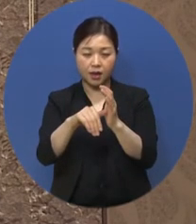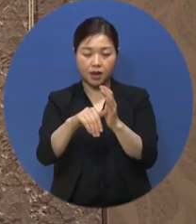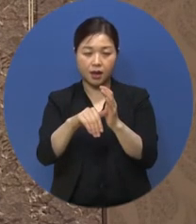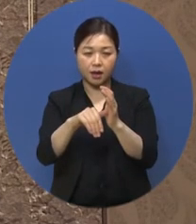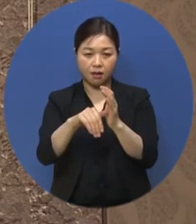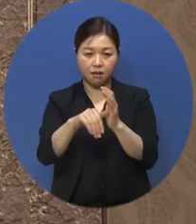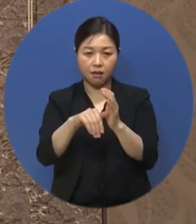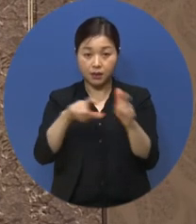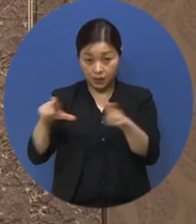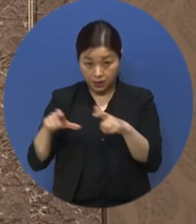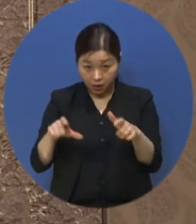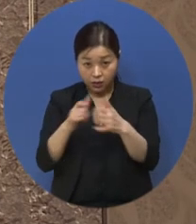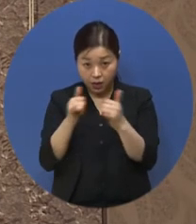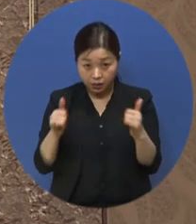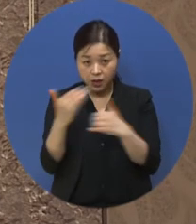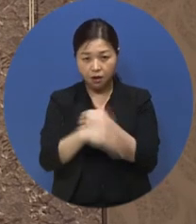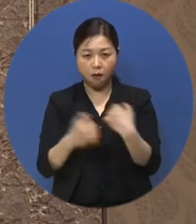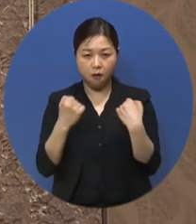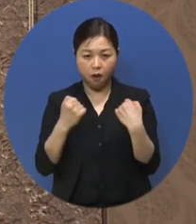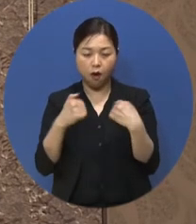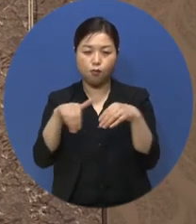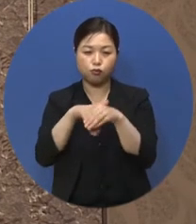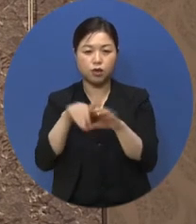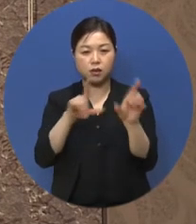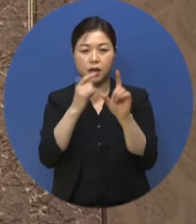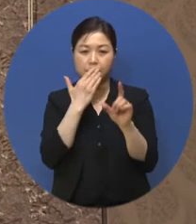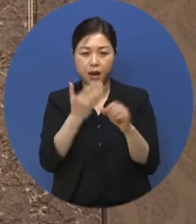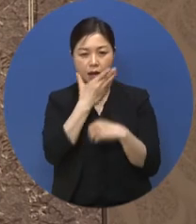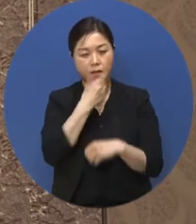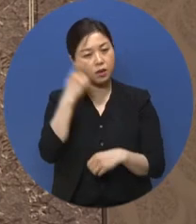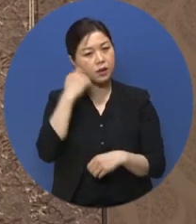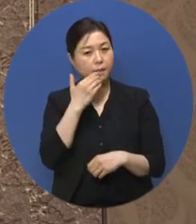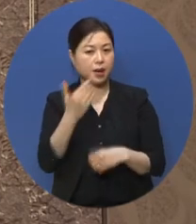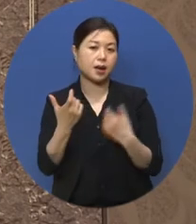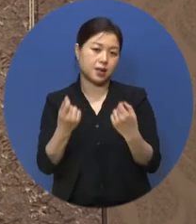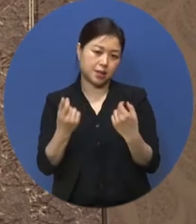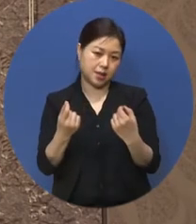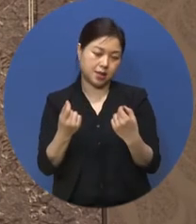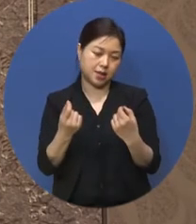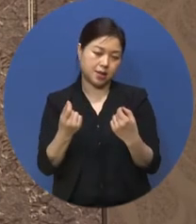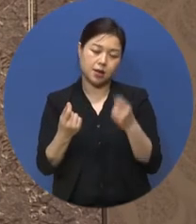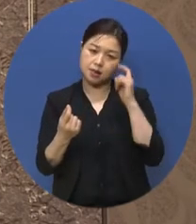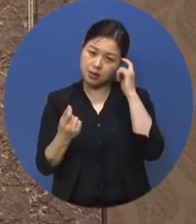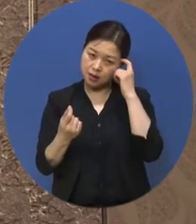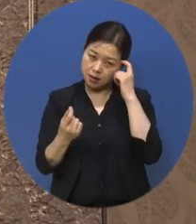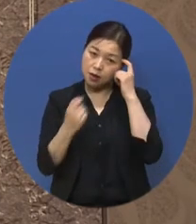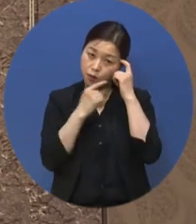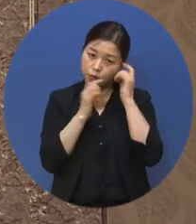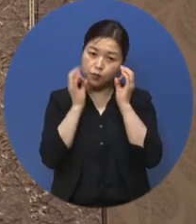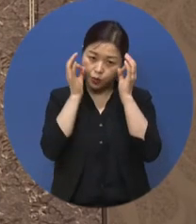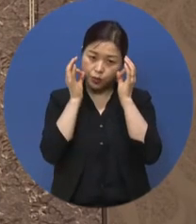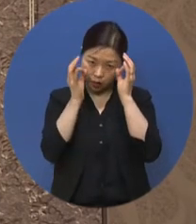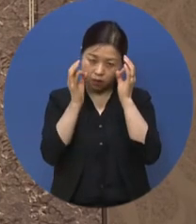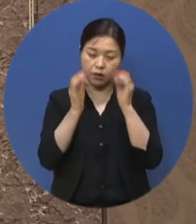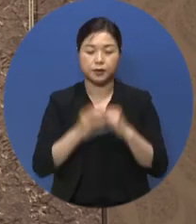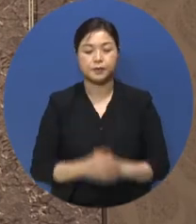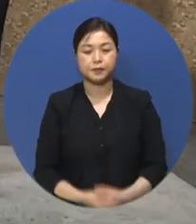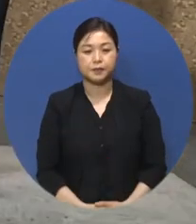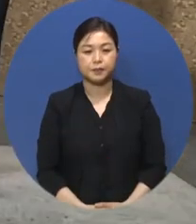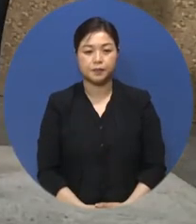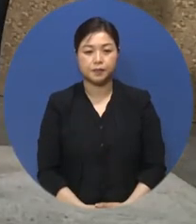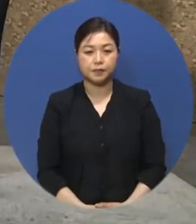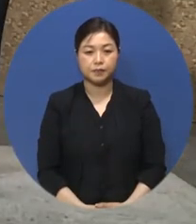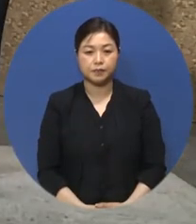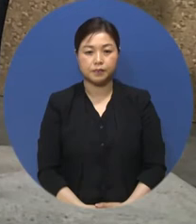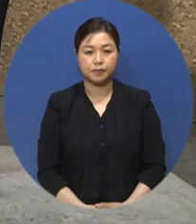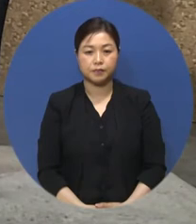건강한 문화생활 즐길 수 있고 네. 행복을 느끼지 않을까 해서 그런 부분에 대해서 제가 최대한 노력을 하려고 하고 있습니다. 네.